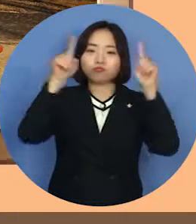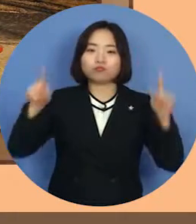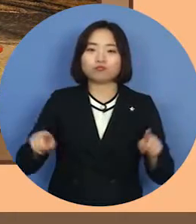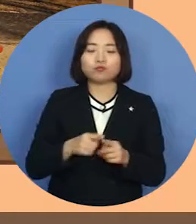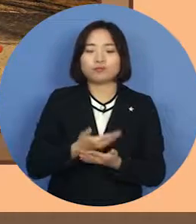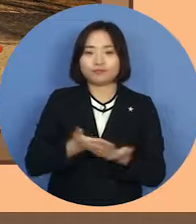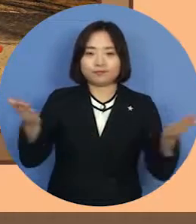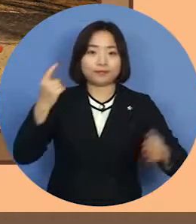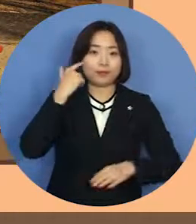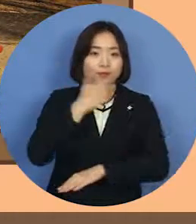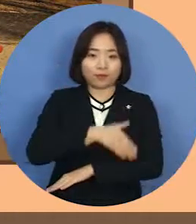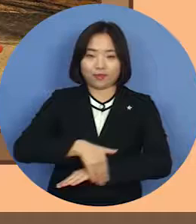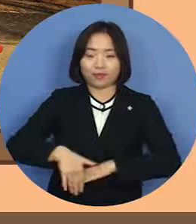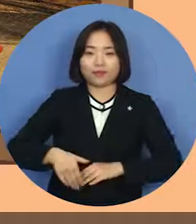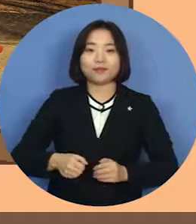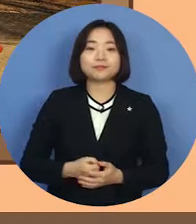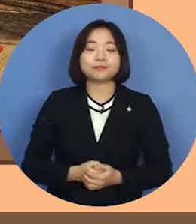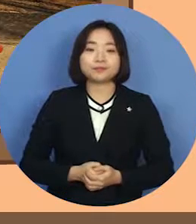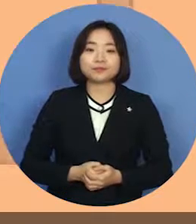예정입니다.